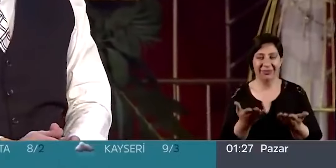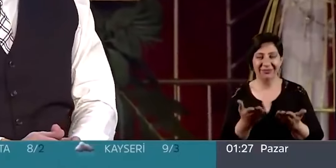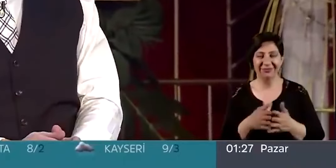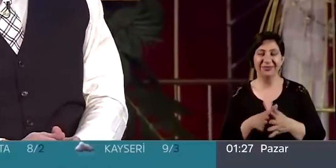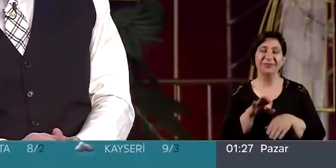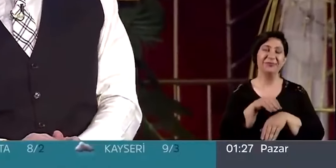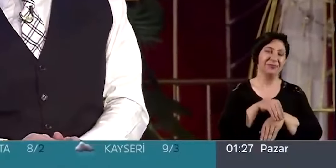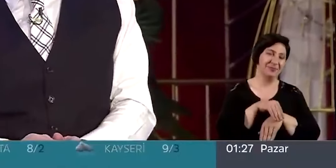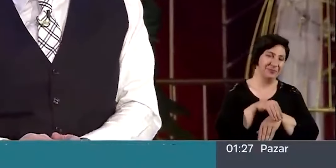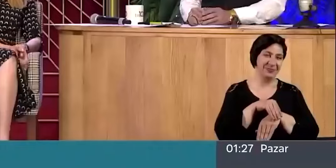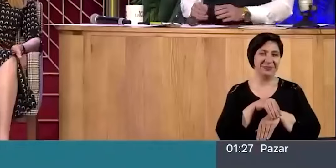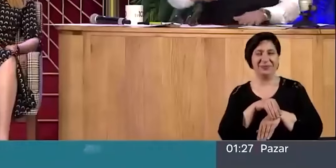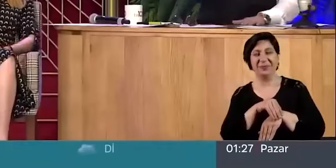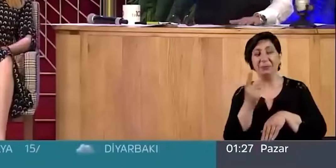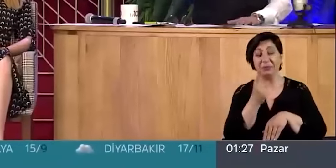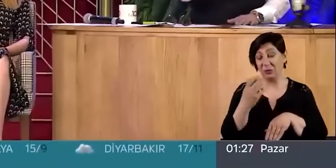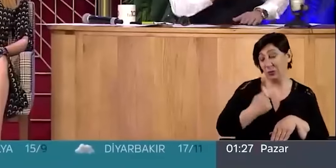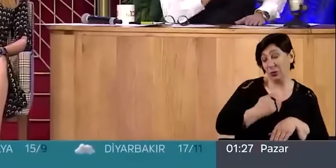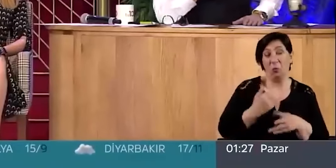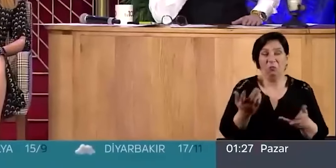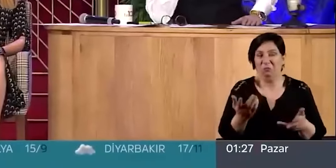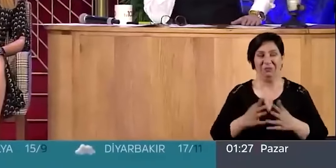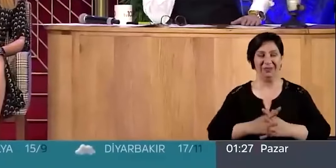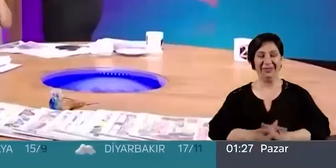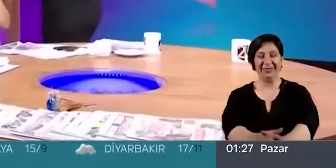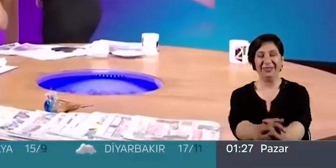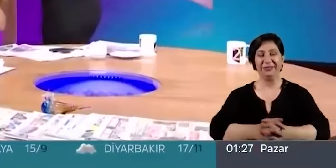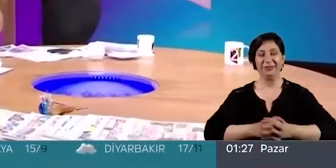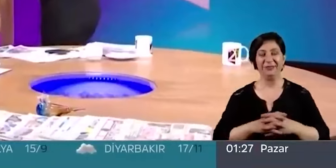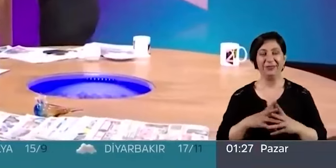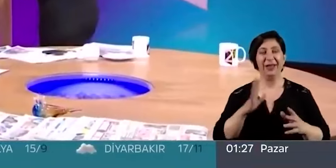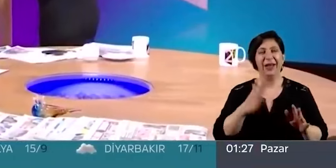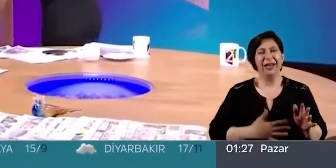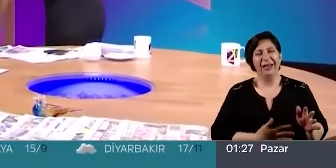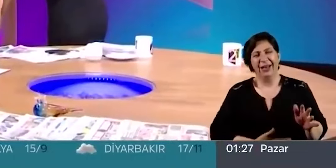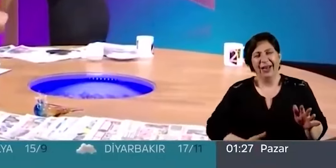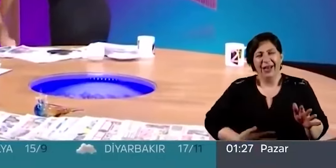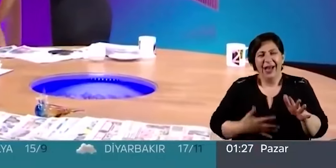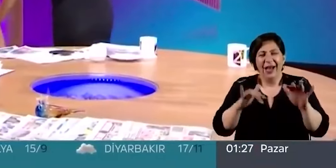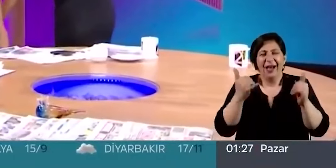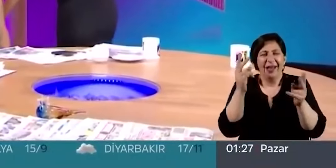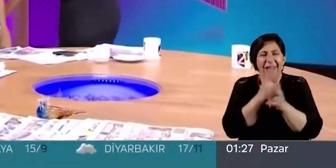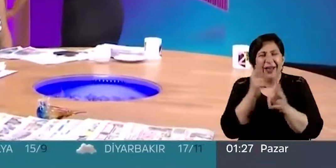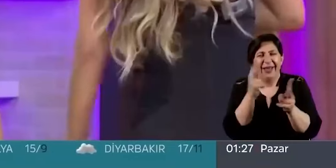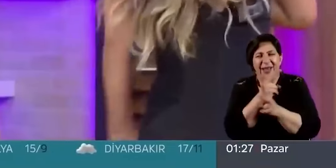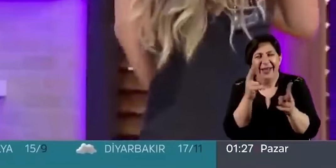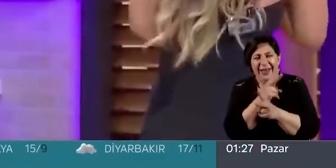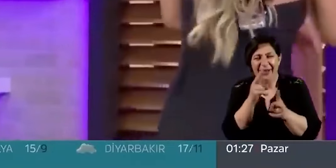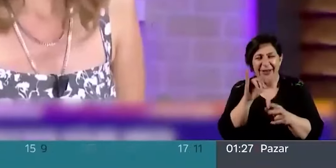Hanımefendi böyle. Bir şey tutuyor, böyle, yapacak bir şey yok. Devam. Ay hocam, kanım harcı gülüyordu ve hala